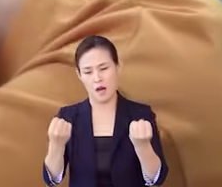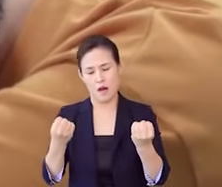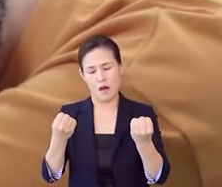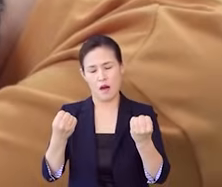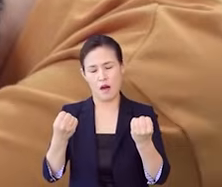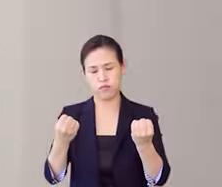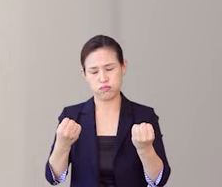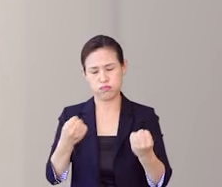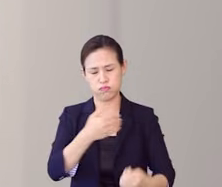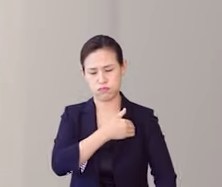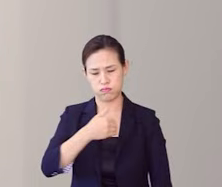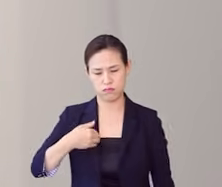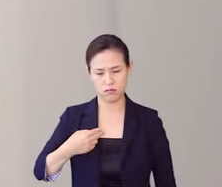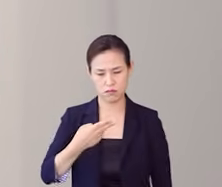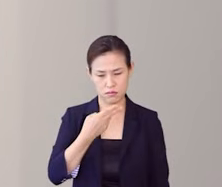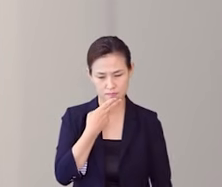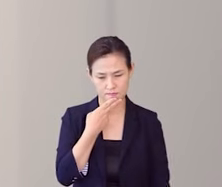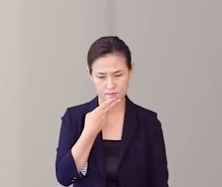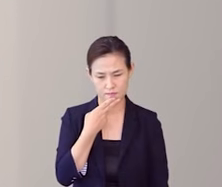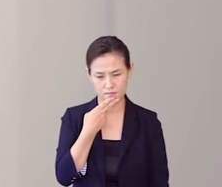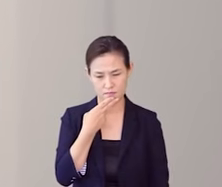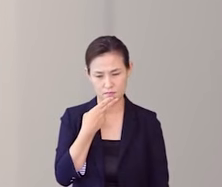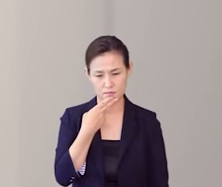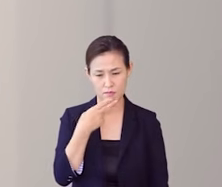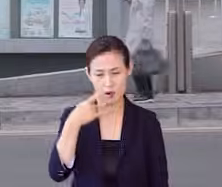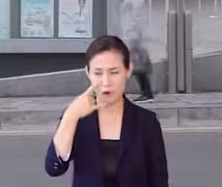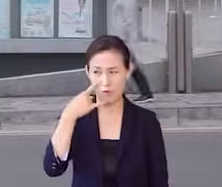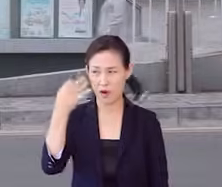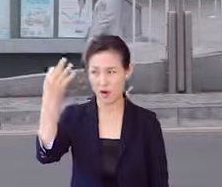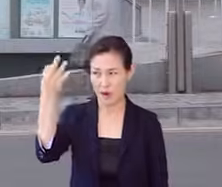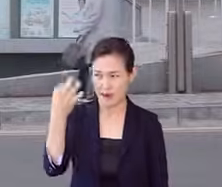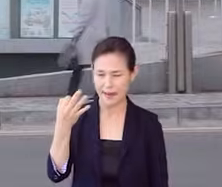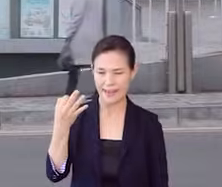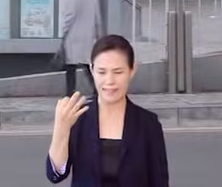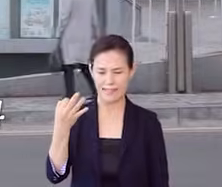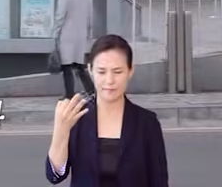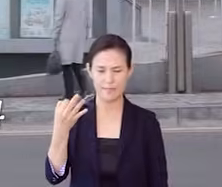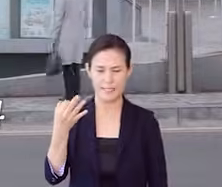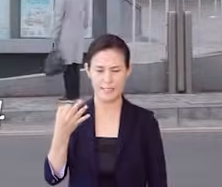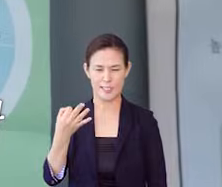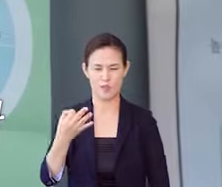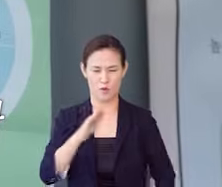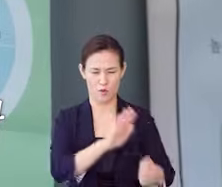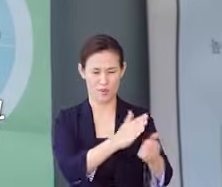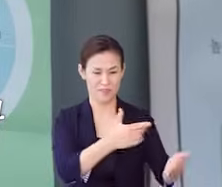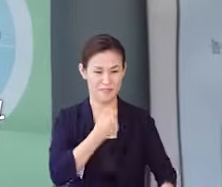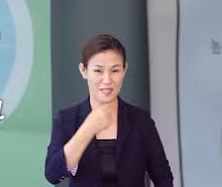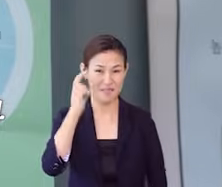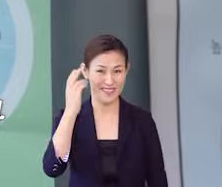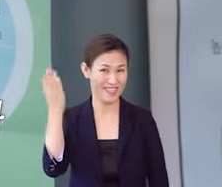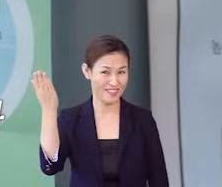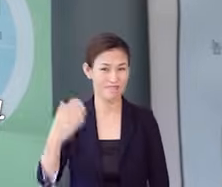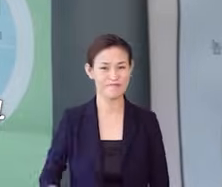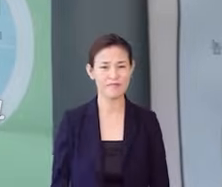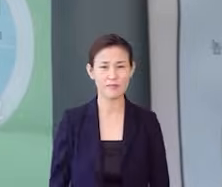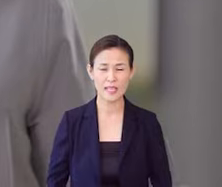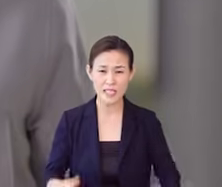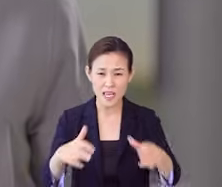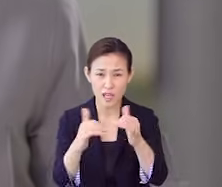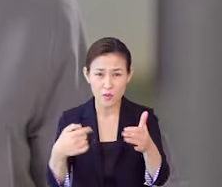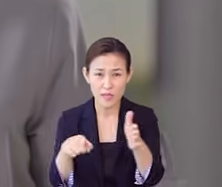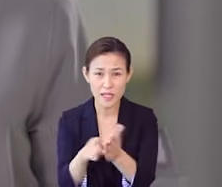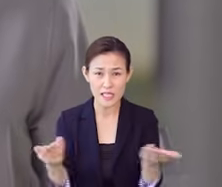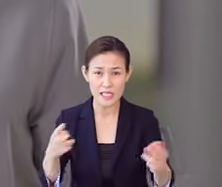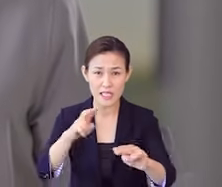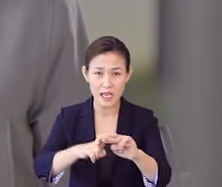속에서 나는 점점 자신감을 잃어갔고, 이런 날 위해 엄마는 자신의 작은 힘이라도 보태고 싶었다.